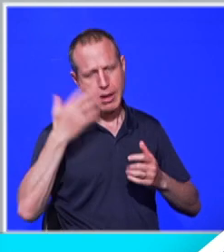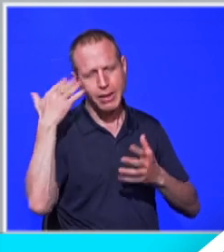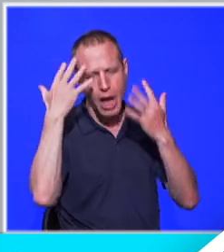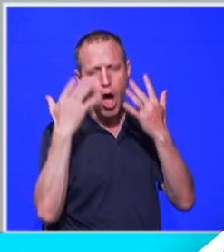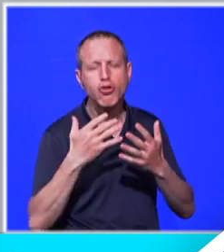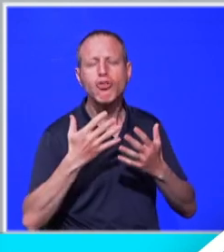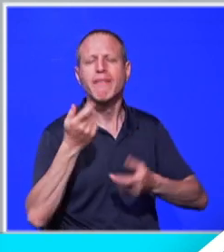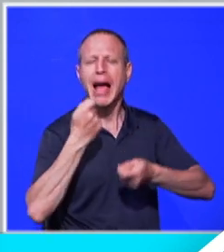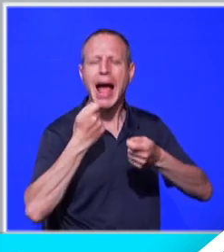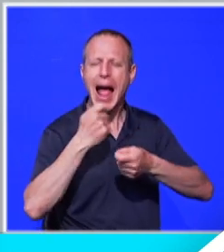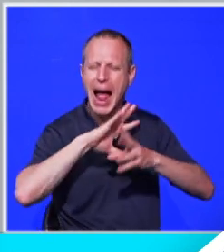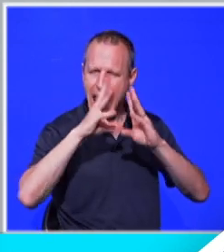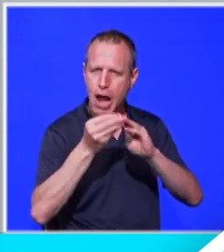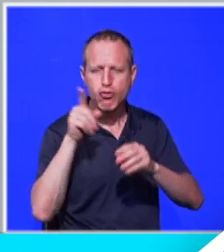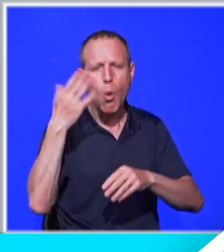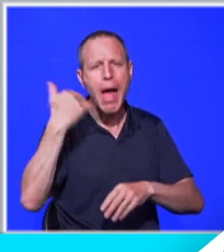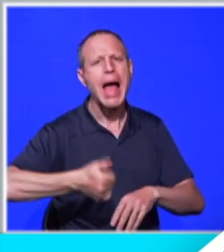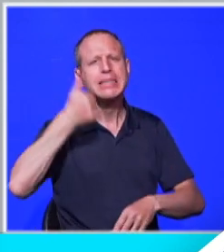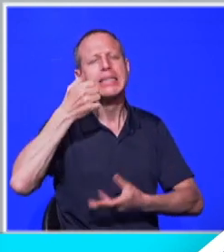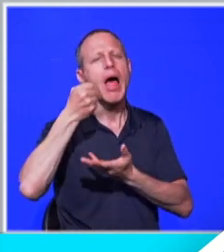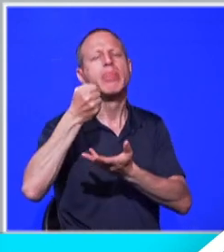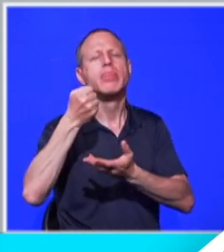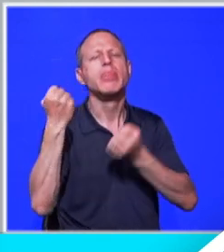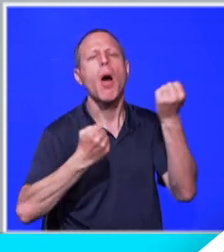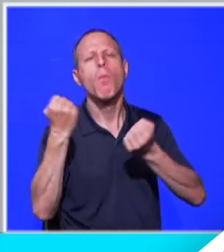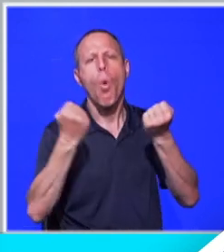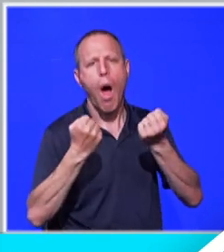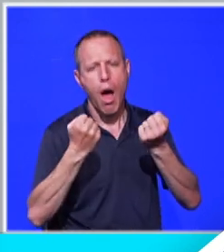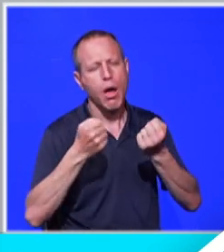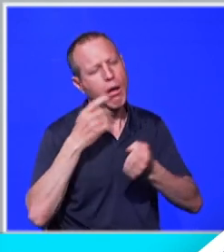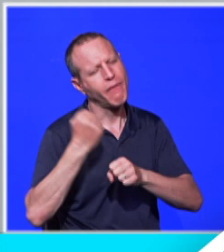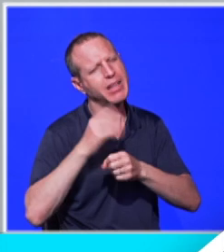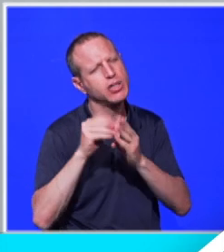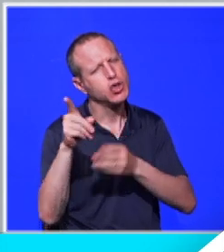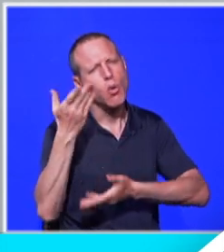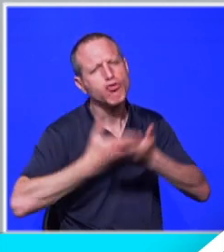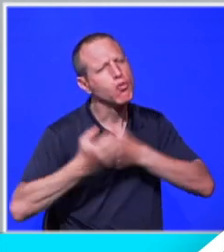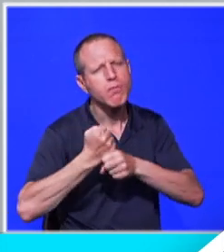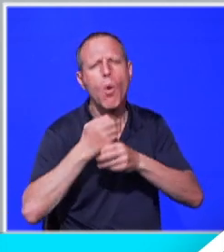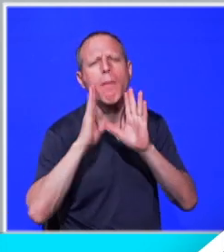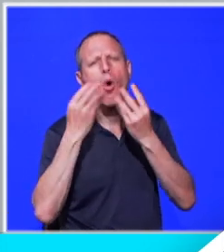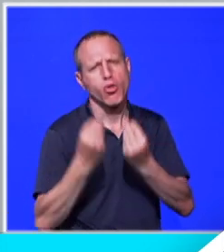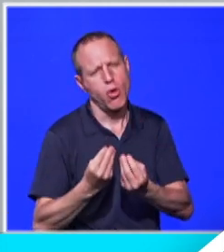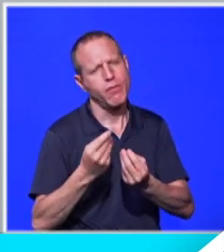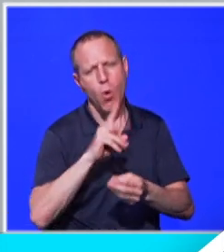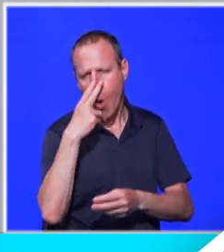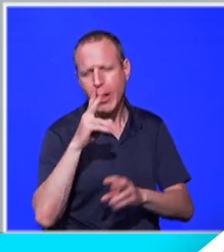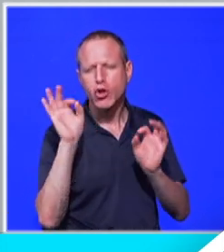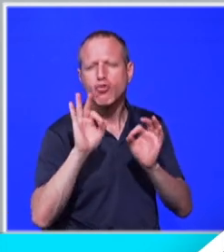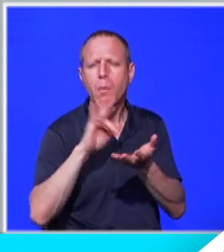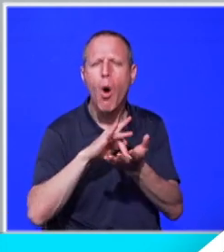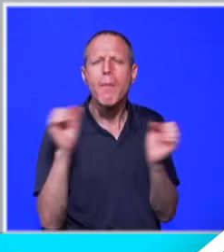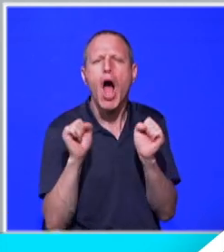כשהוא היה שר תחבורה, ועבדתי איתו בשיתוף פעולה מאוד טוב, לא ראיתי שום מקום לחשש